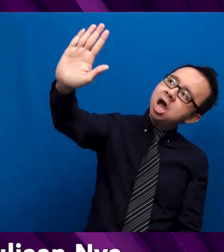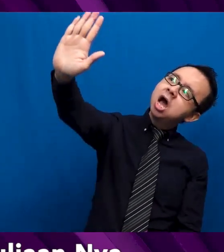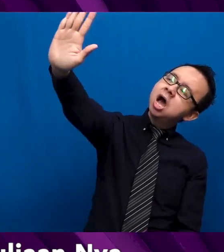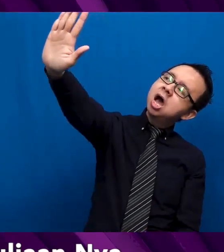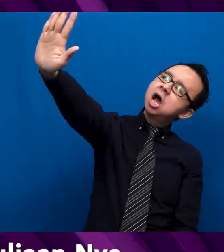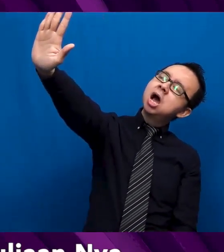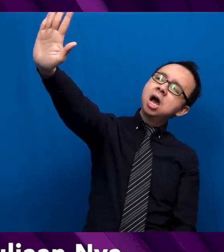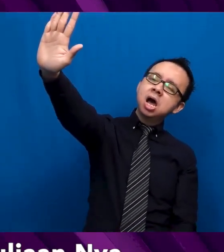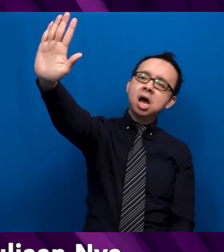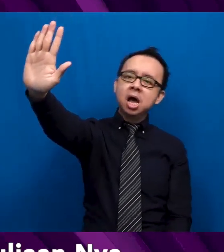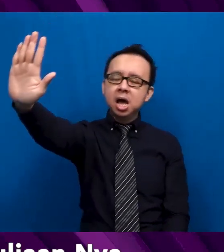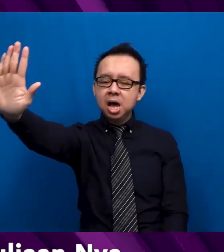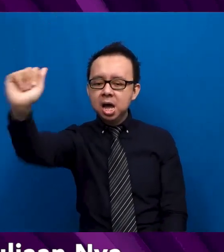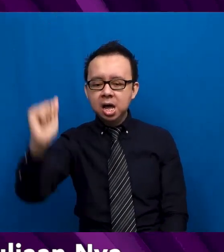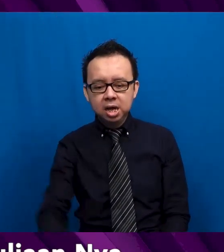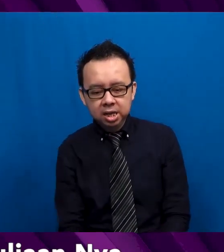kemuliaannya,